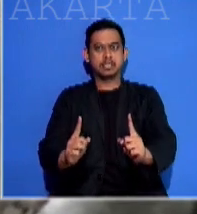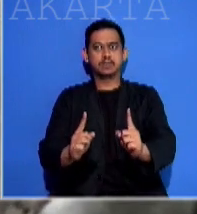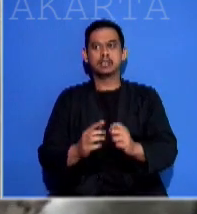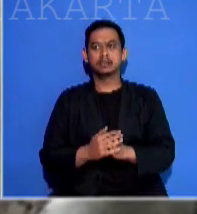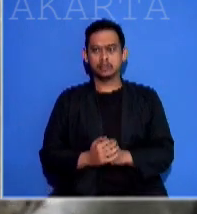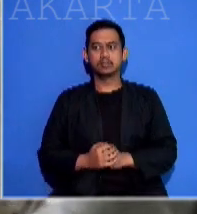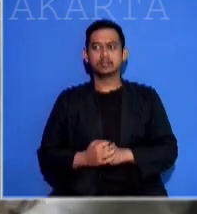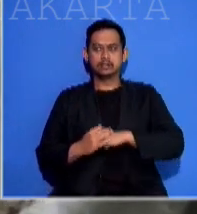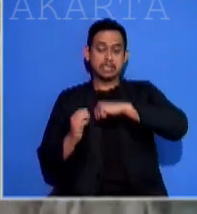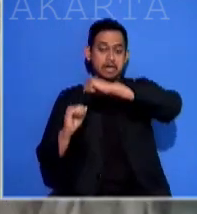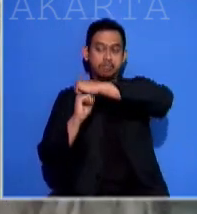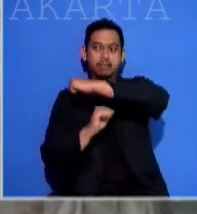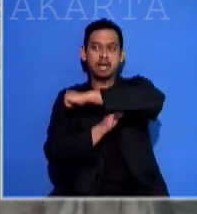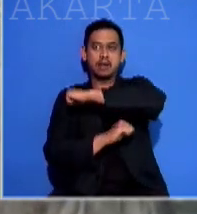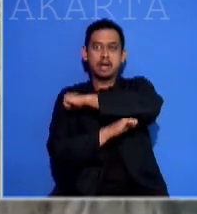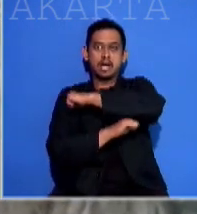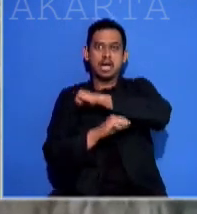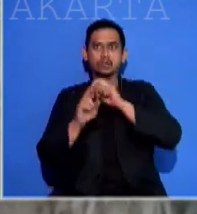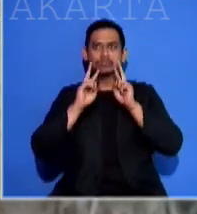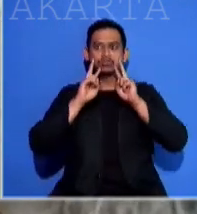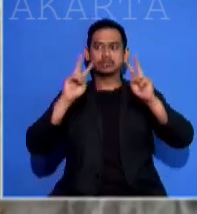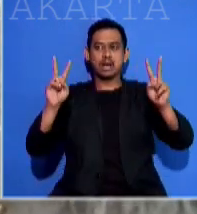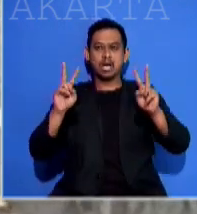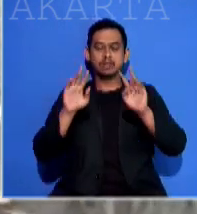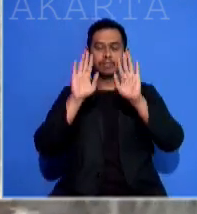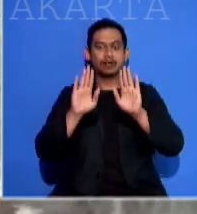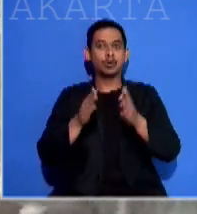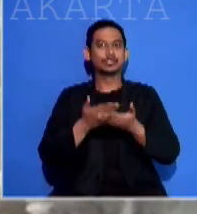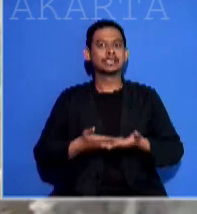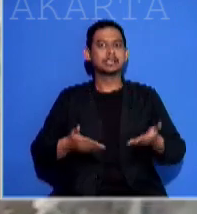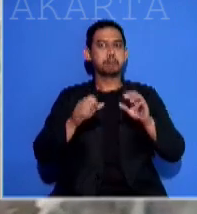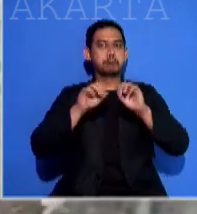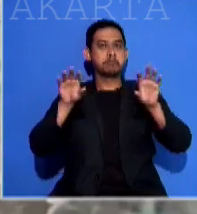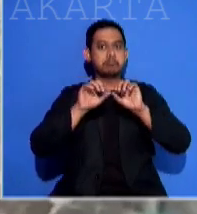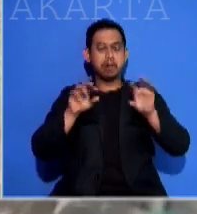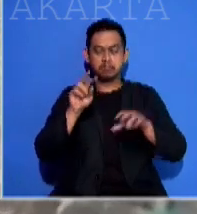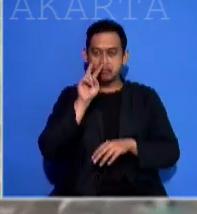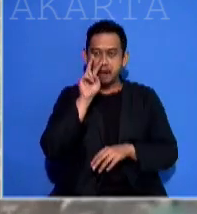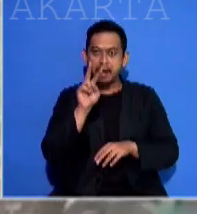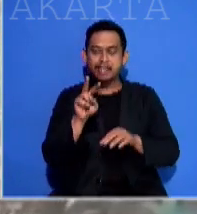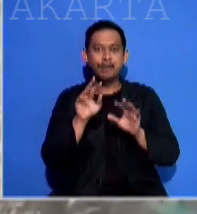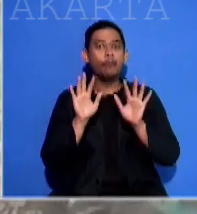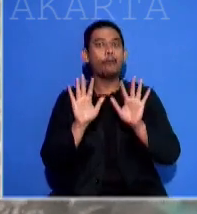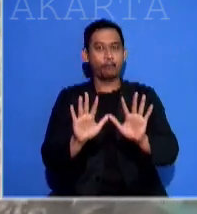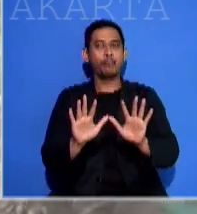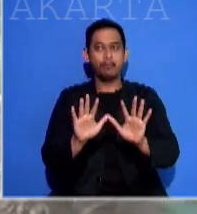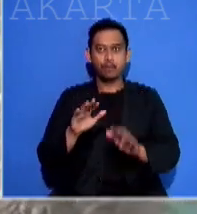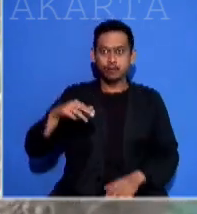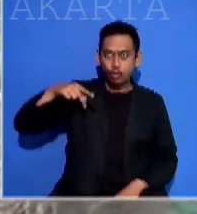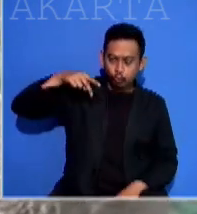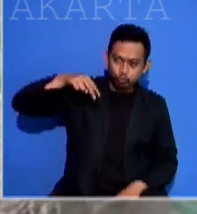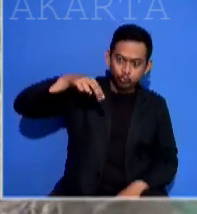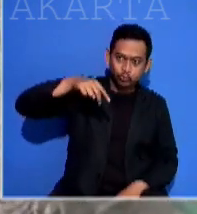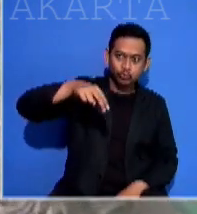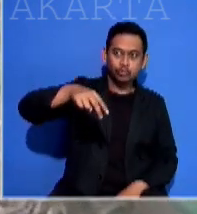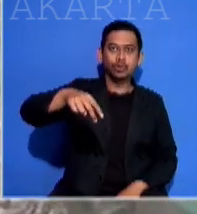viral di media sosial dan mendorong sebagian warga untuk mengunjunginya jembatan ini bisa dilalui pejalan kaki maupun pengguna sepeda